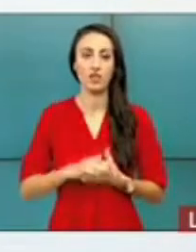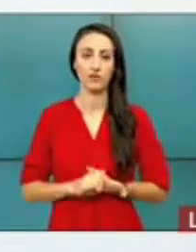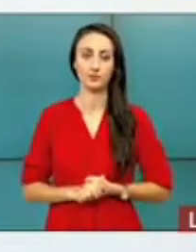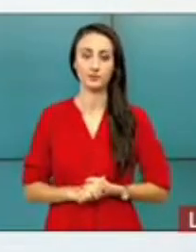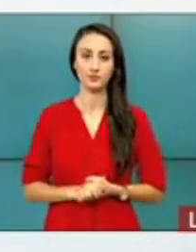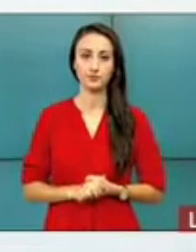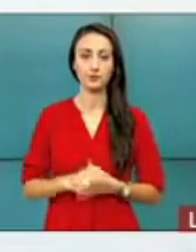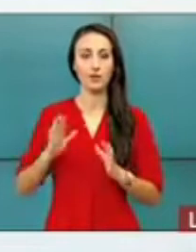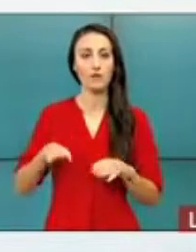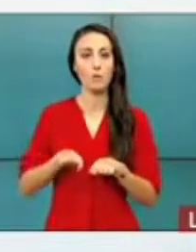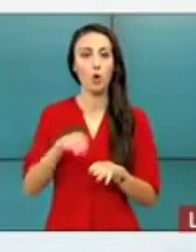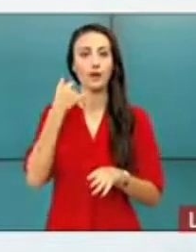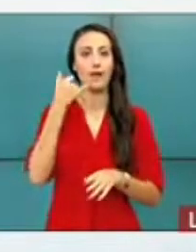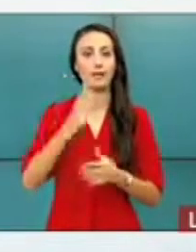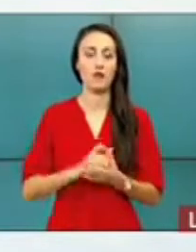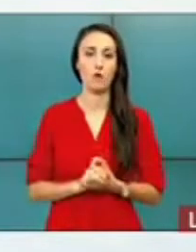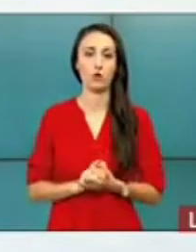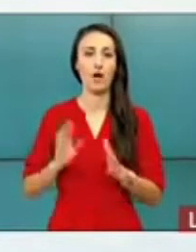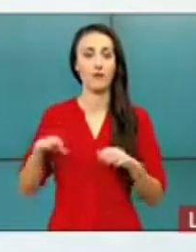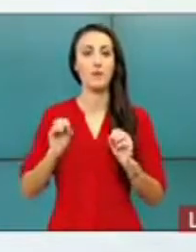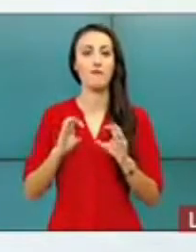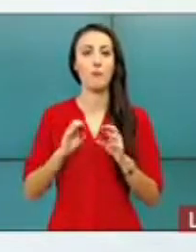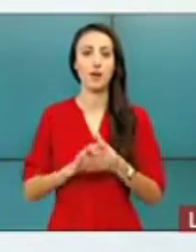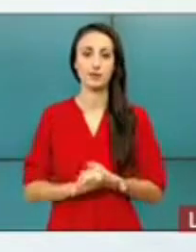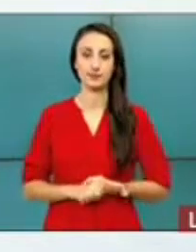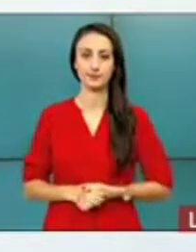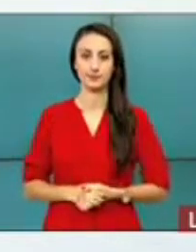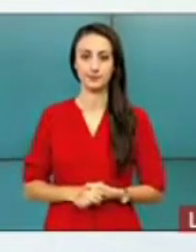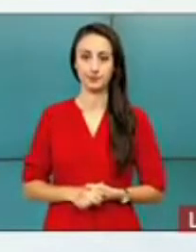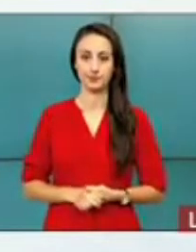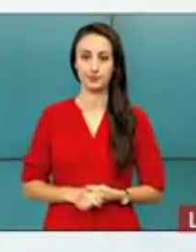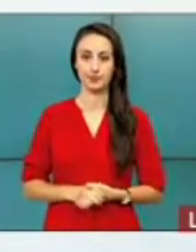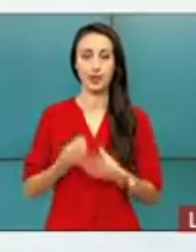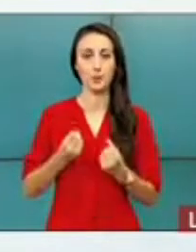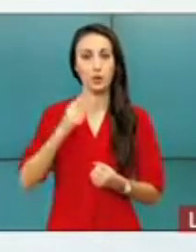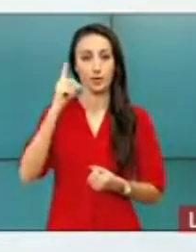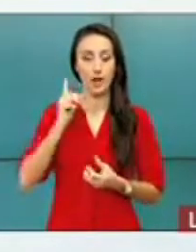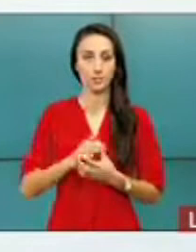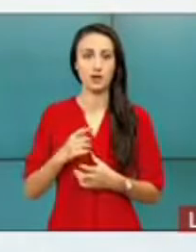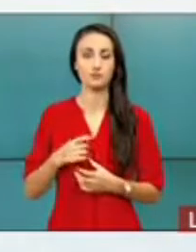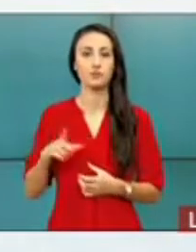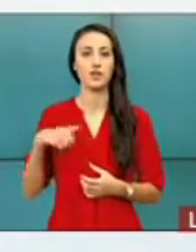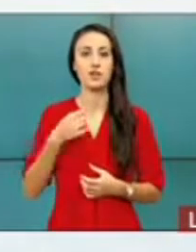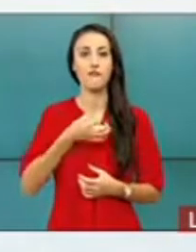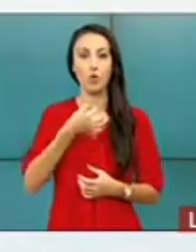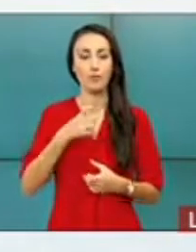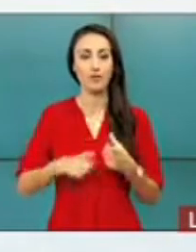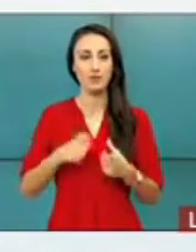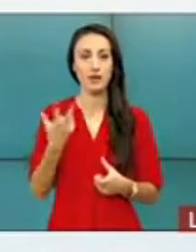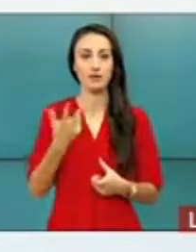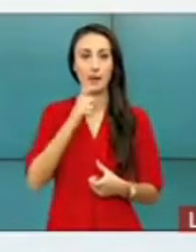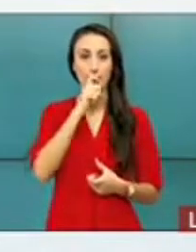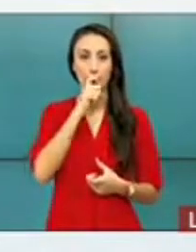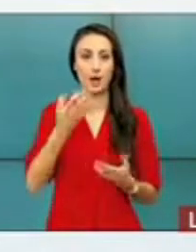noi și vine cu mai multe date. Bun găsit, Gabi, ce informații ai? Bună dimineața, este vorba despre trei bărbați care în